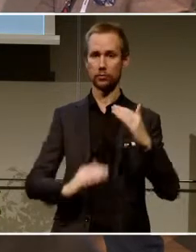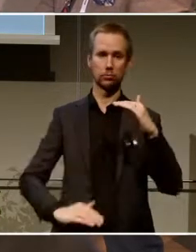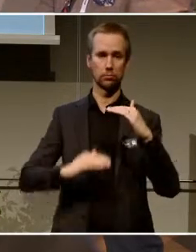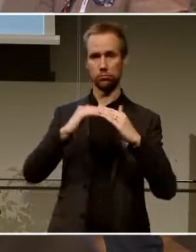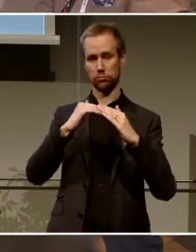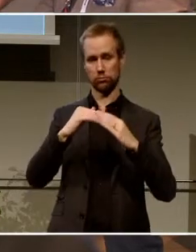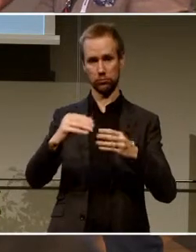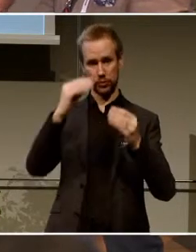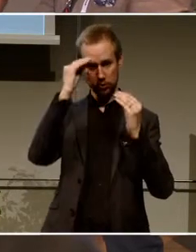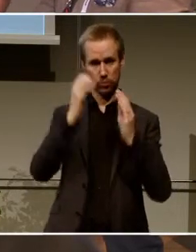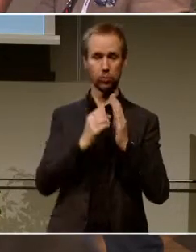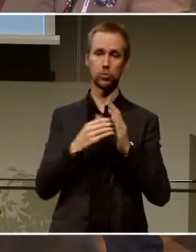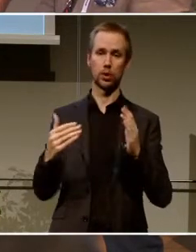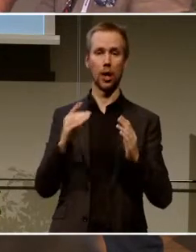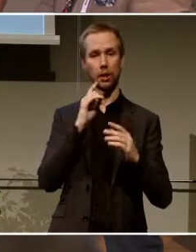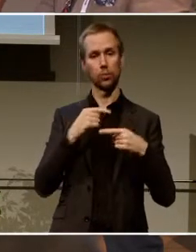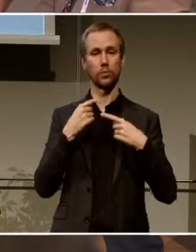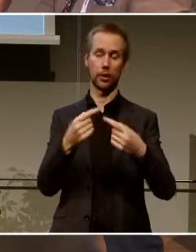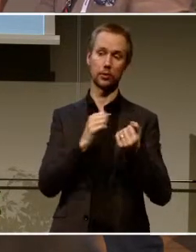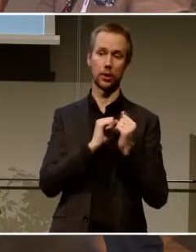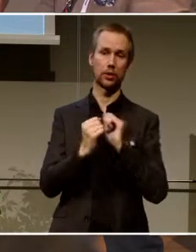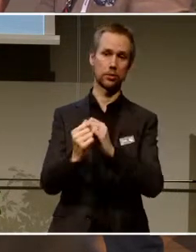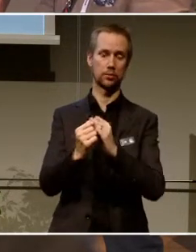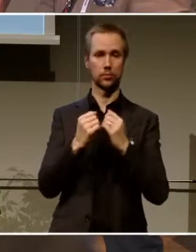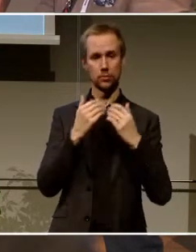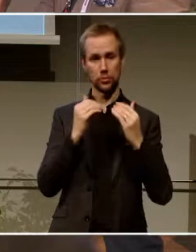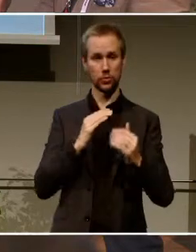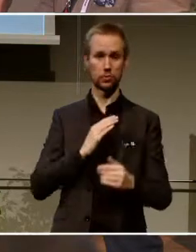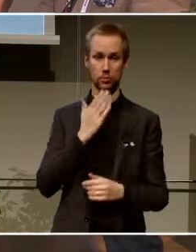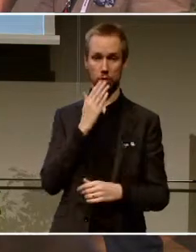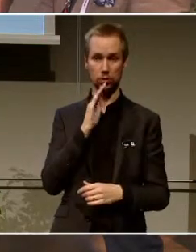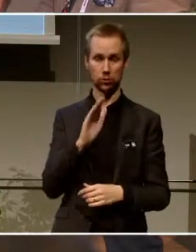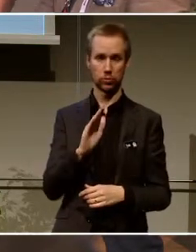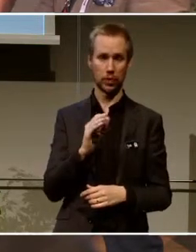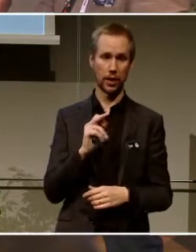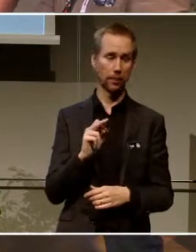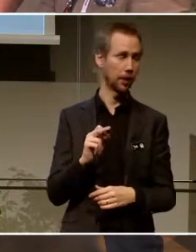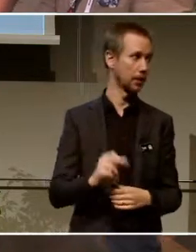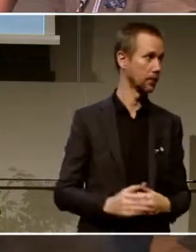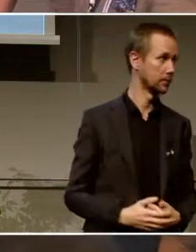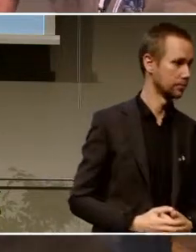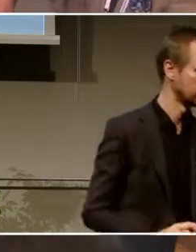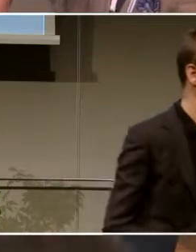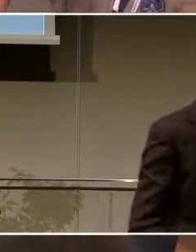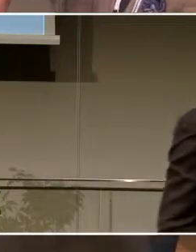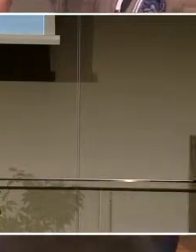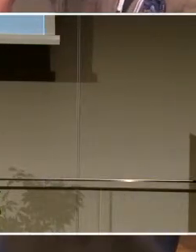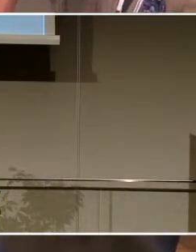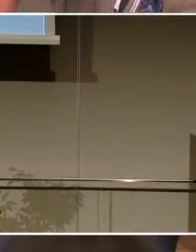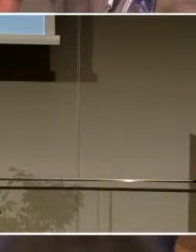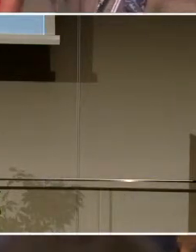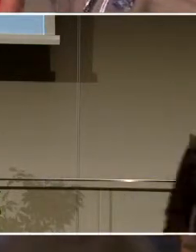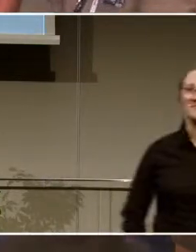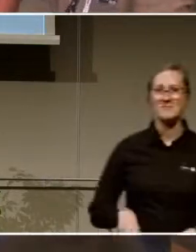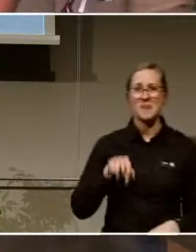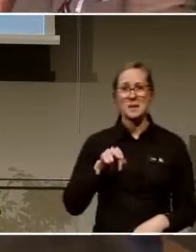ändras ju så snabbt hela tiden, utan mer en inställning. Vad tänker du, Rebecka? Kan du ställa frågan igen? Det är bara den lilla